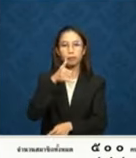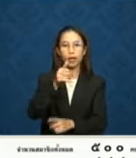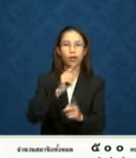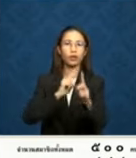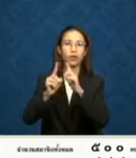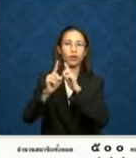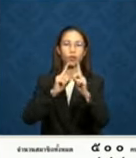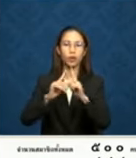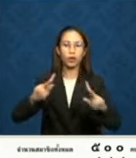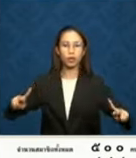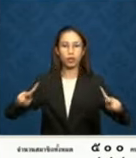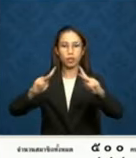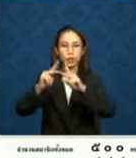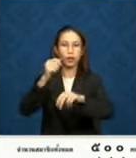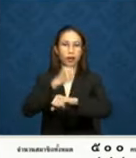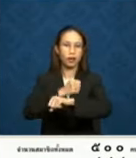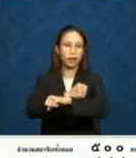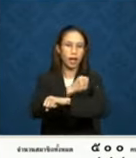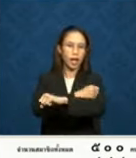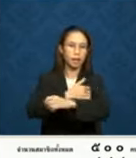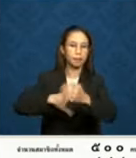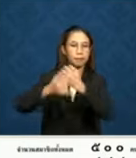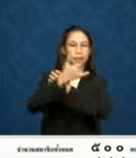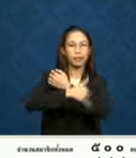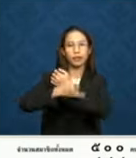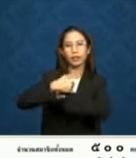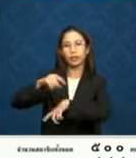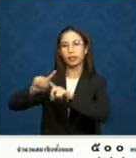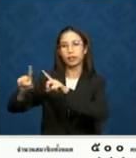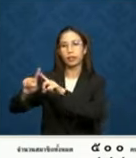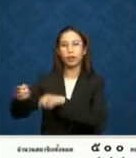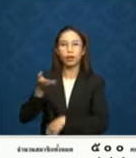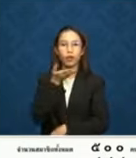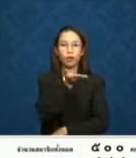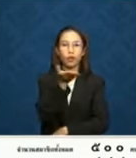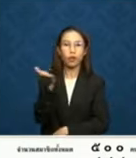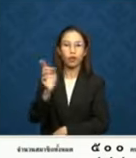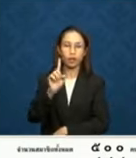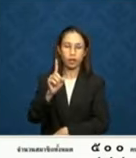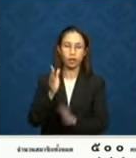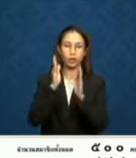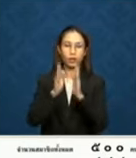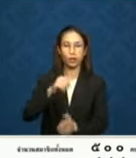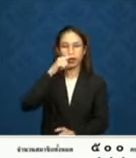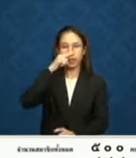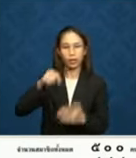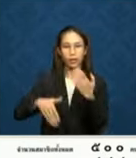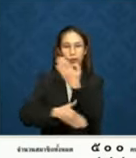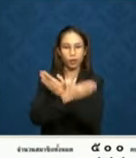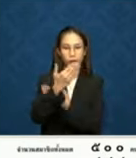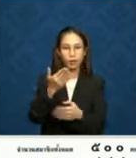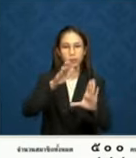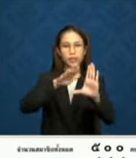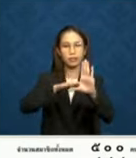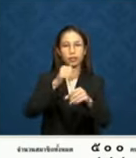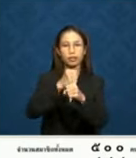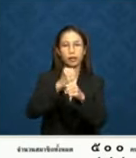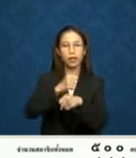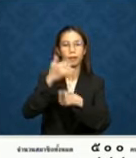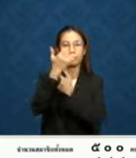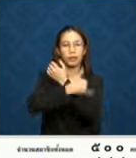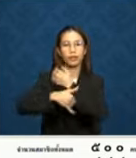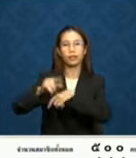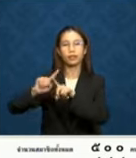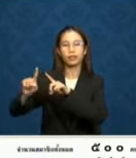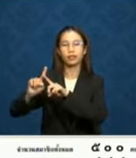ากับกระสวงแงงานในแต่และประเทศเพื่อขอให้คนไทยได้มีโอกาสเข้ไปทำงานในประเทศนั้ซ